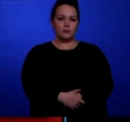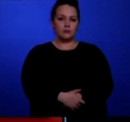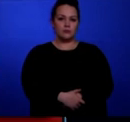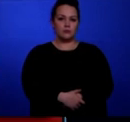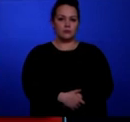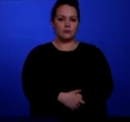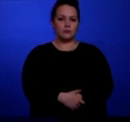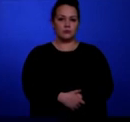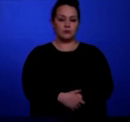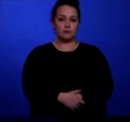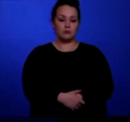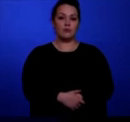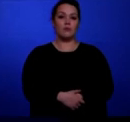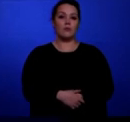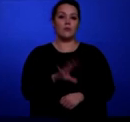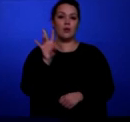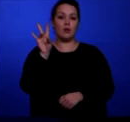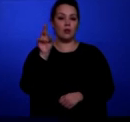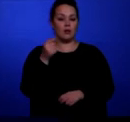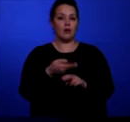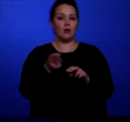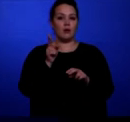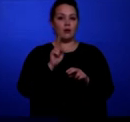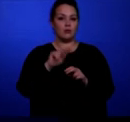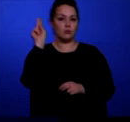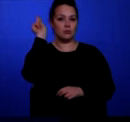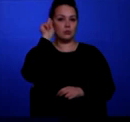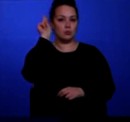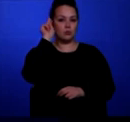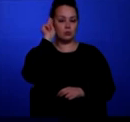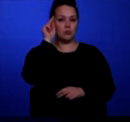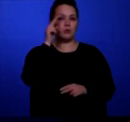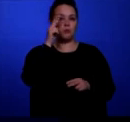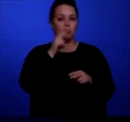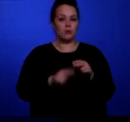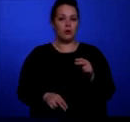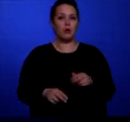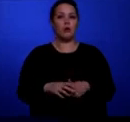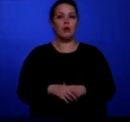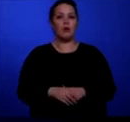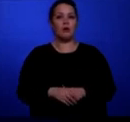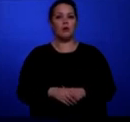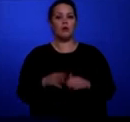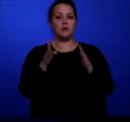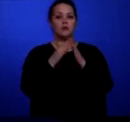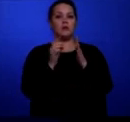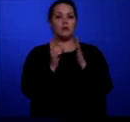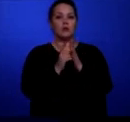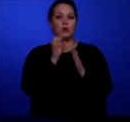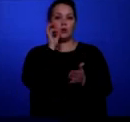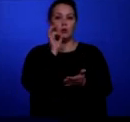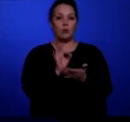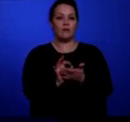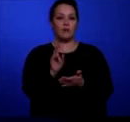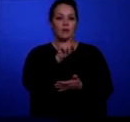На этом наш урок подходит к концу. В качестве домашнего задания ответьте, пожалуйста, на